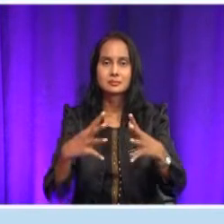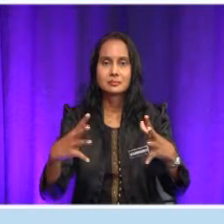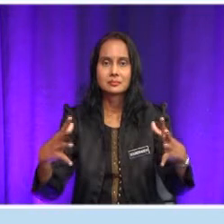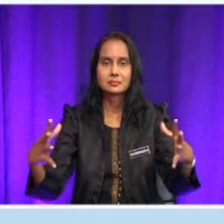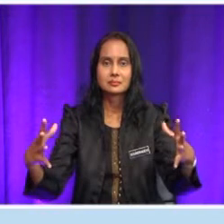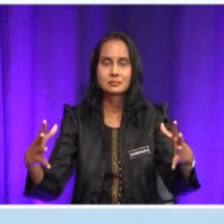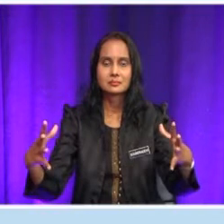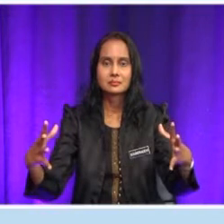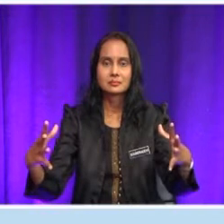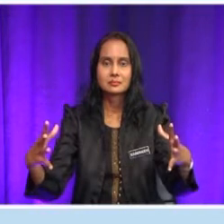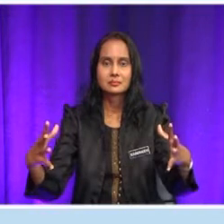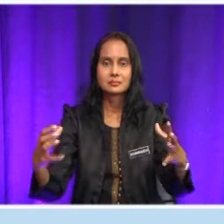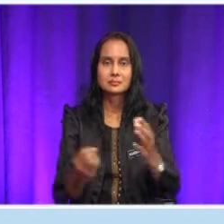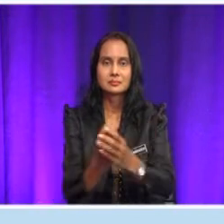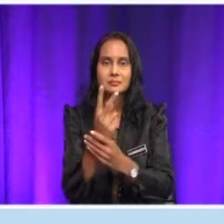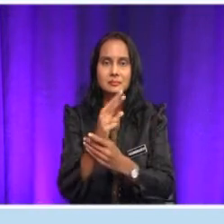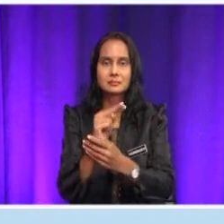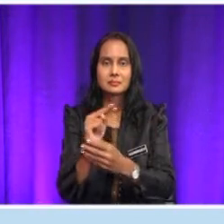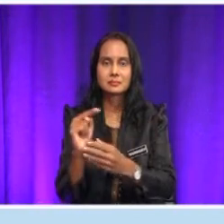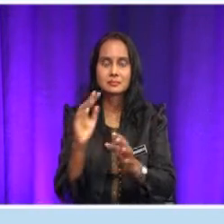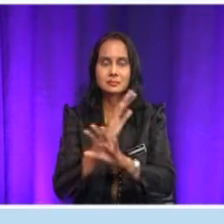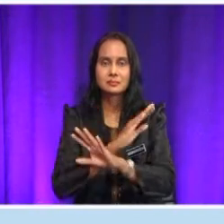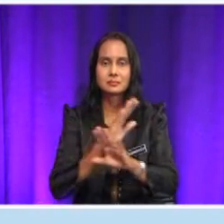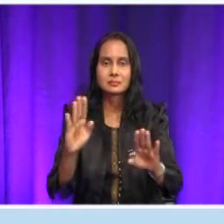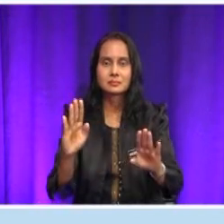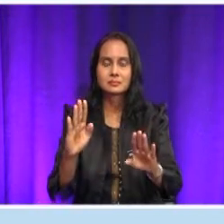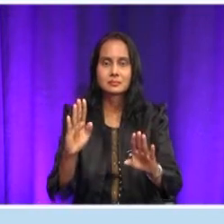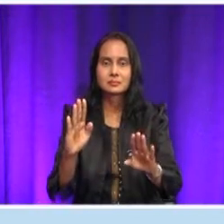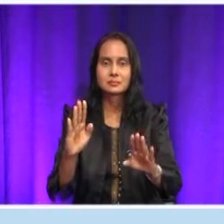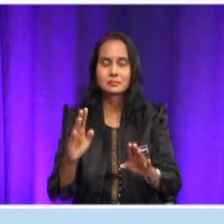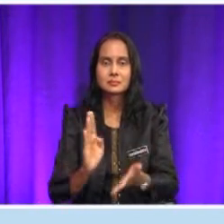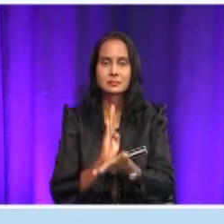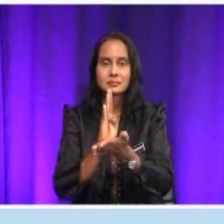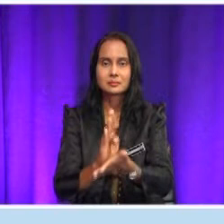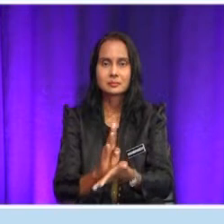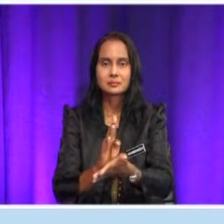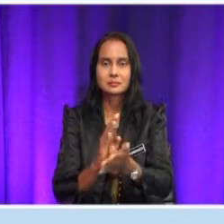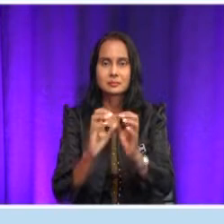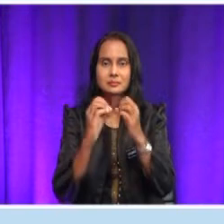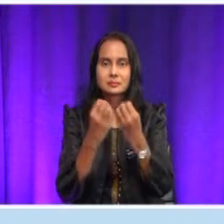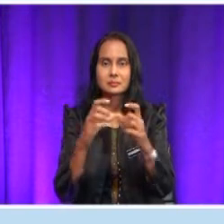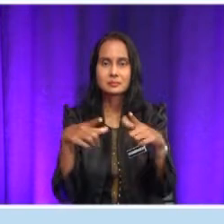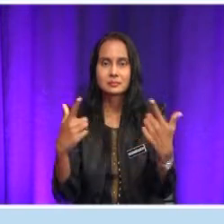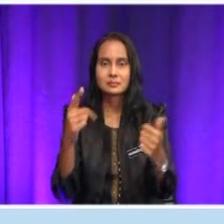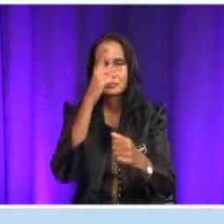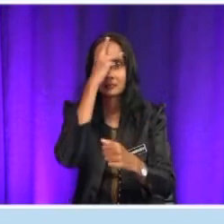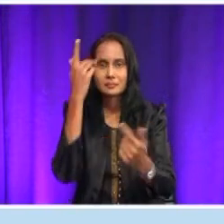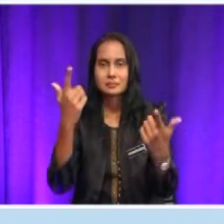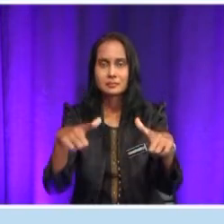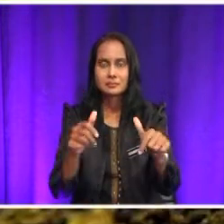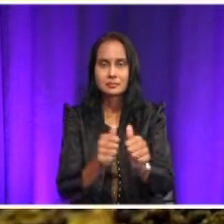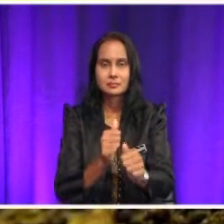tumbuhan tidak memerlukan bantuan organisme lain karena pertumbuhan dan perubahan itu berlaku dengan sendirinya